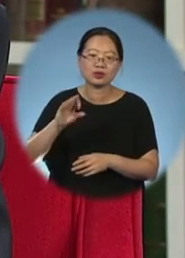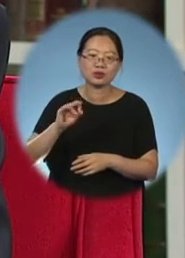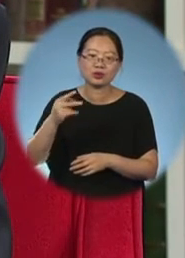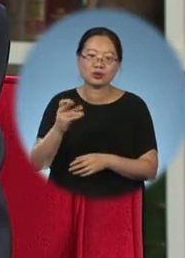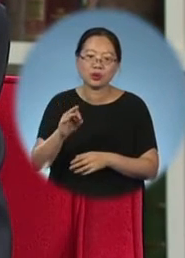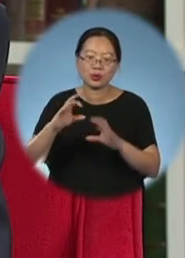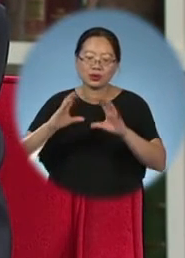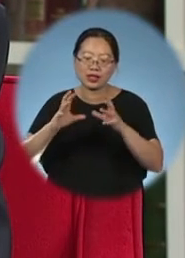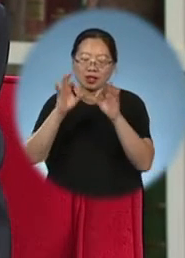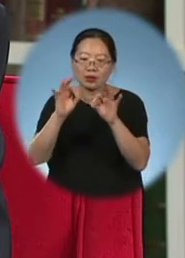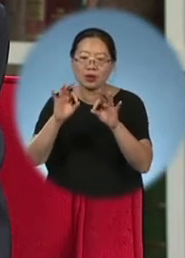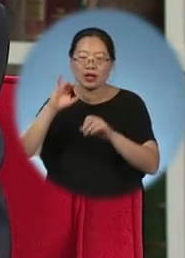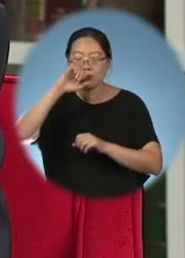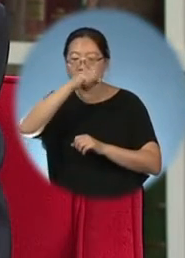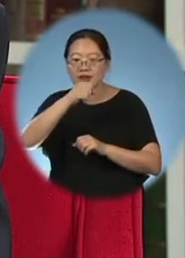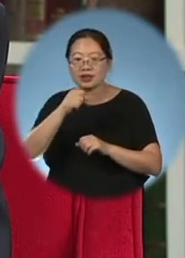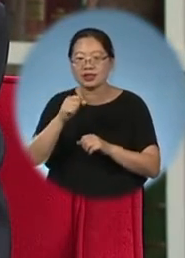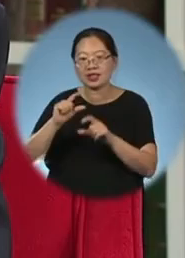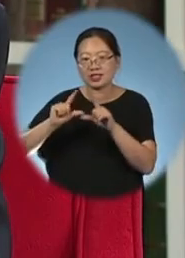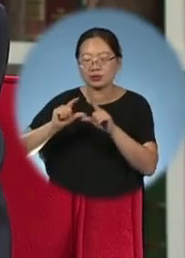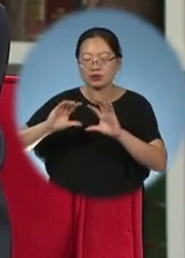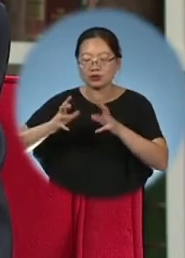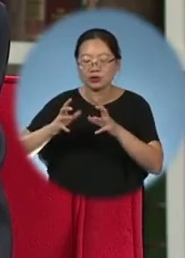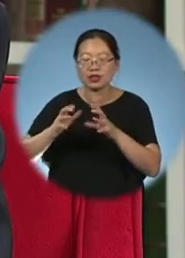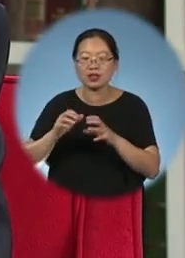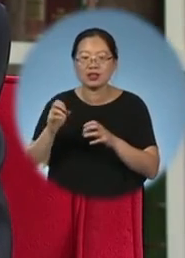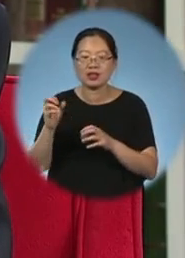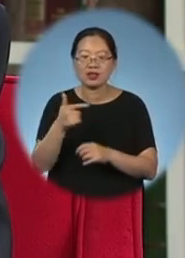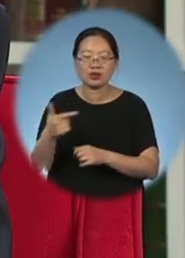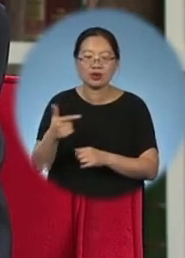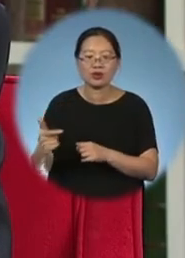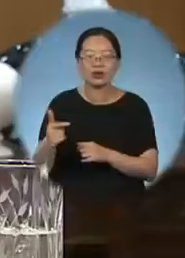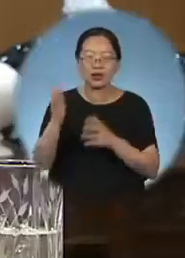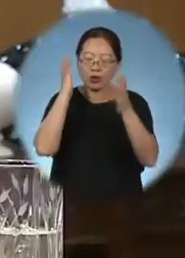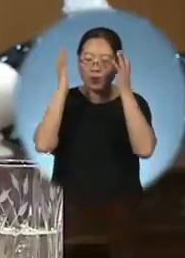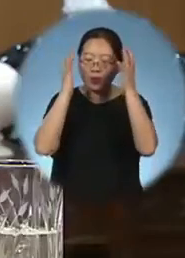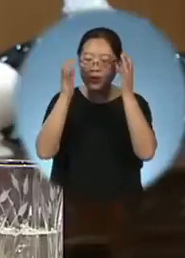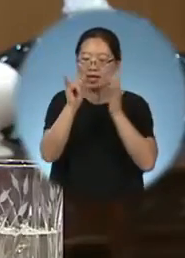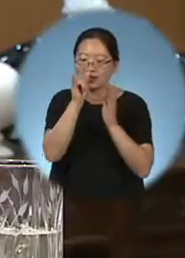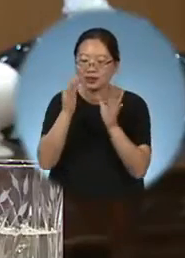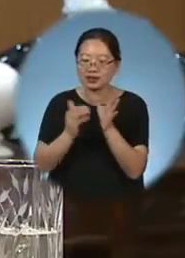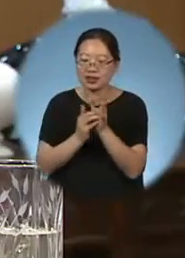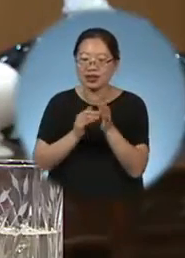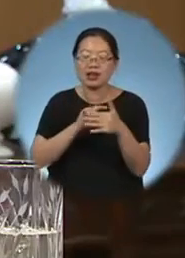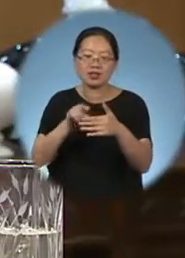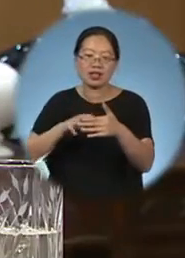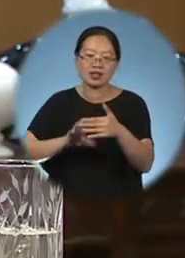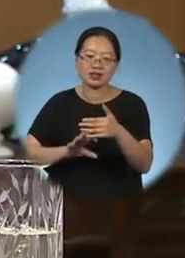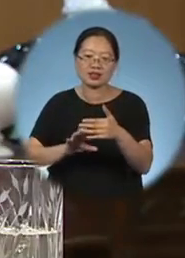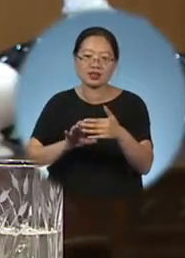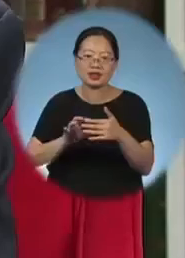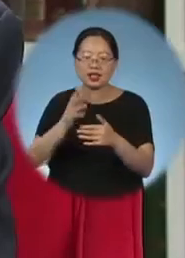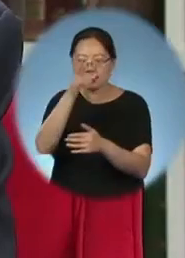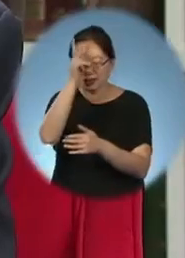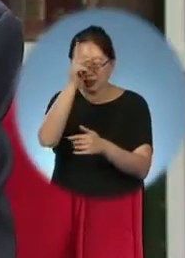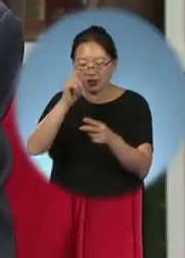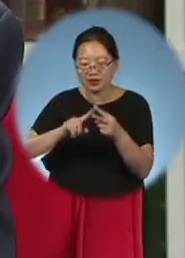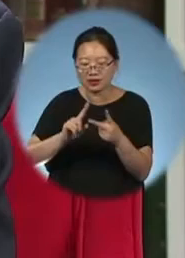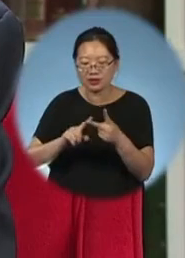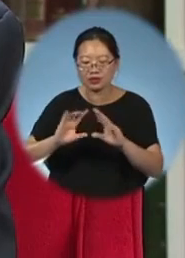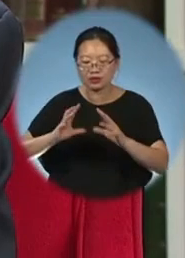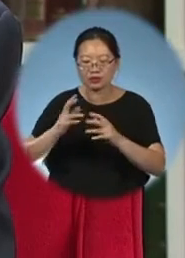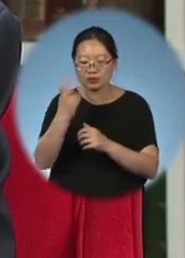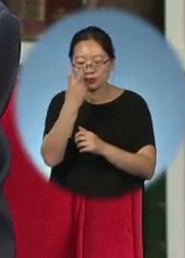있는 나라들 또 아프리카의 일부 국가들 굉장히 그 혼란스럽지 않습니까? 맞아요. 거기는 네. 치안이라든가